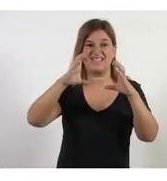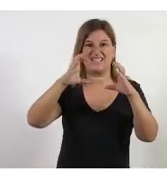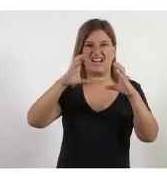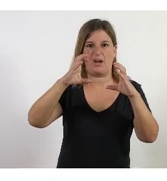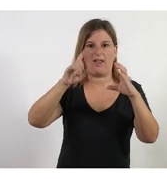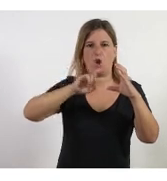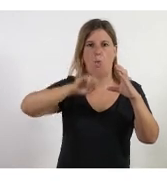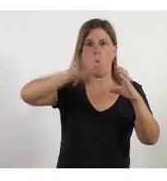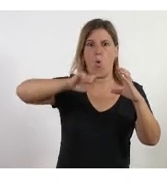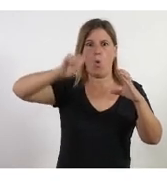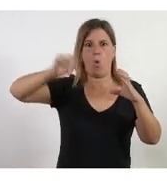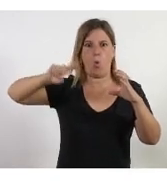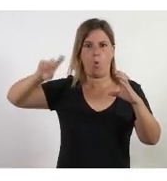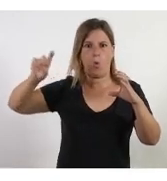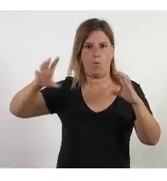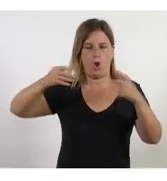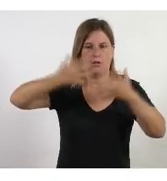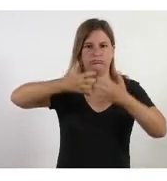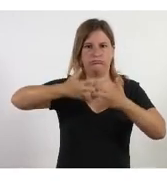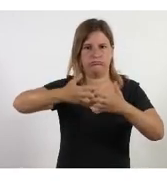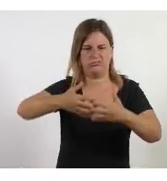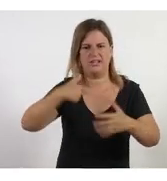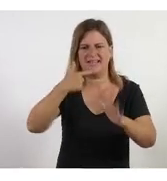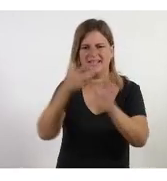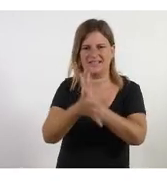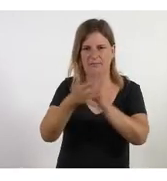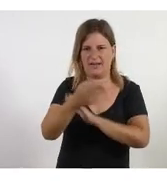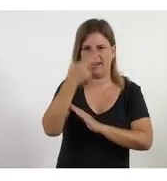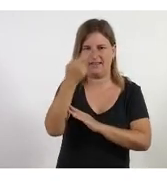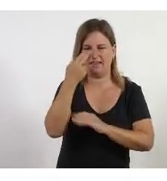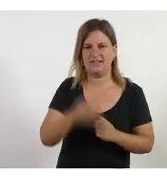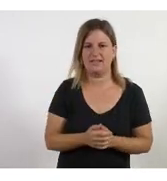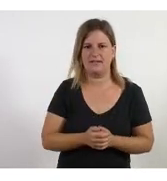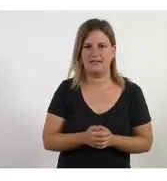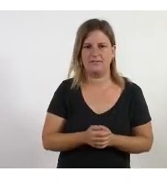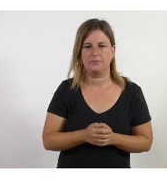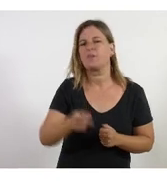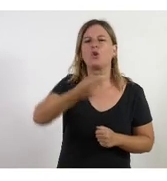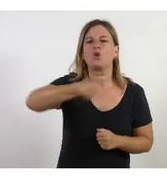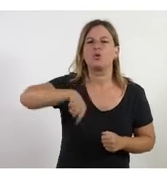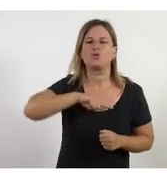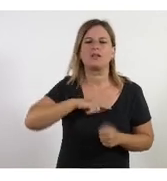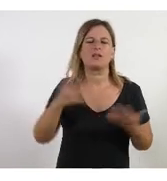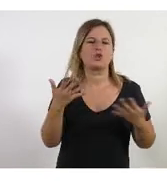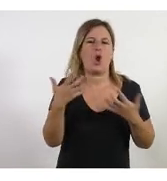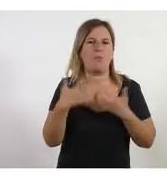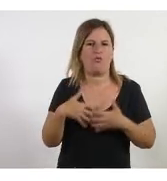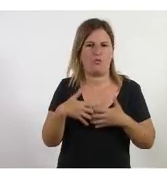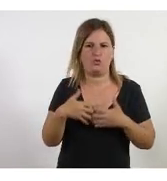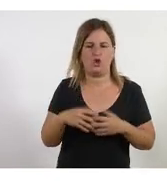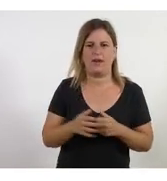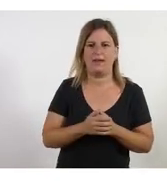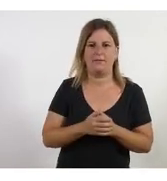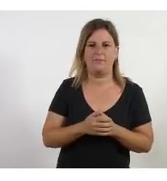elevat. Nosaltres, deixeu-me que us expliqui això, que és interessant. Nosaltres funcionem aproximadament amb